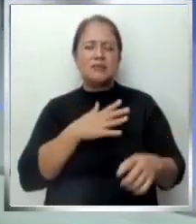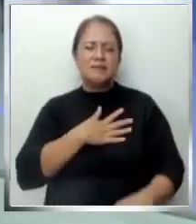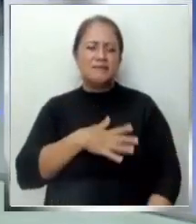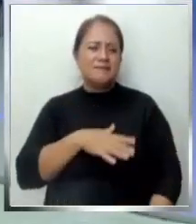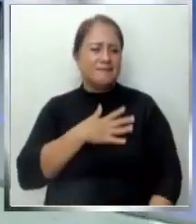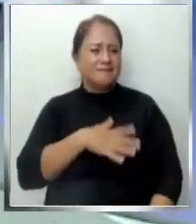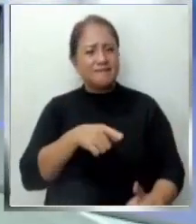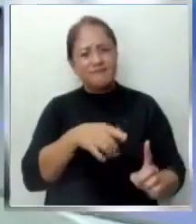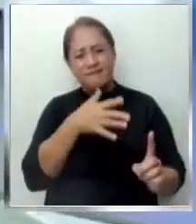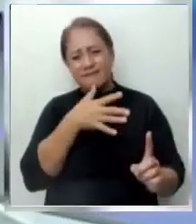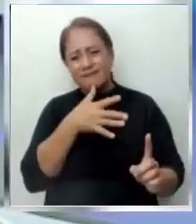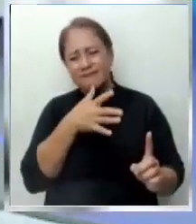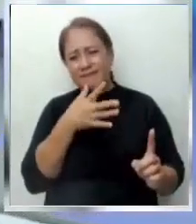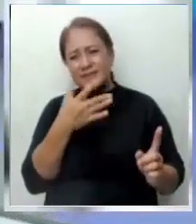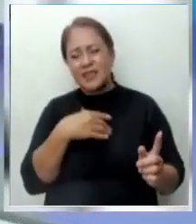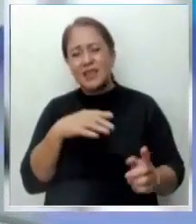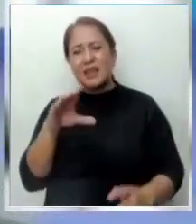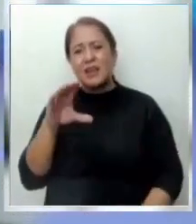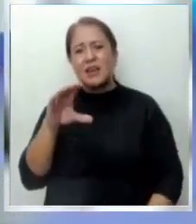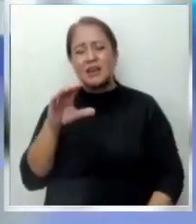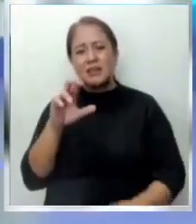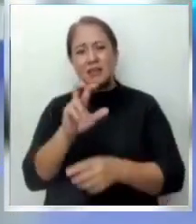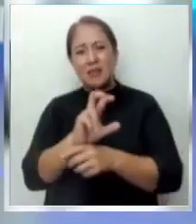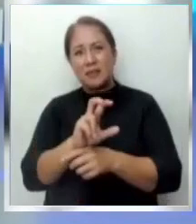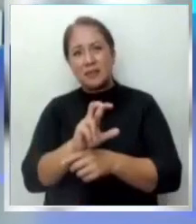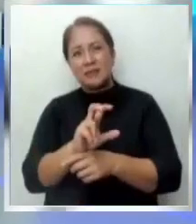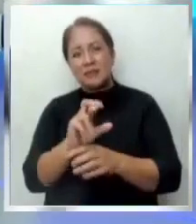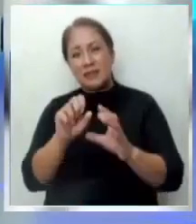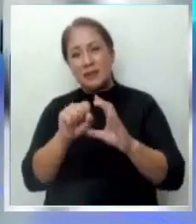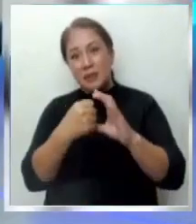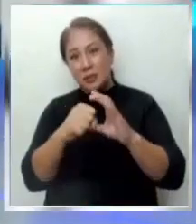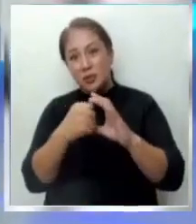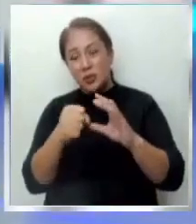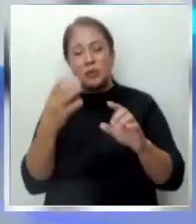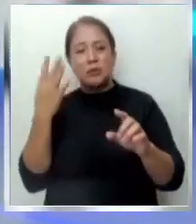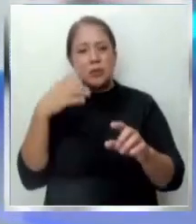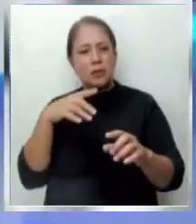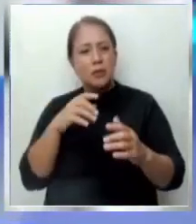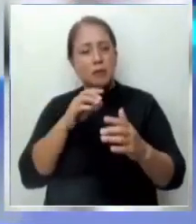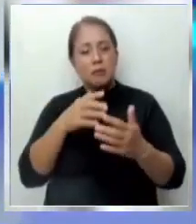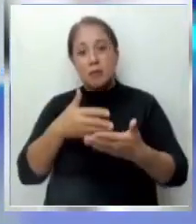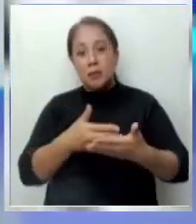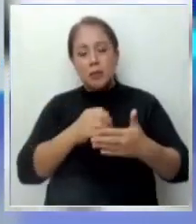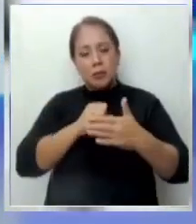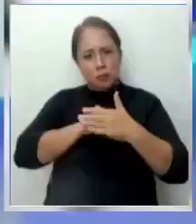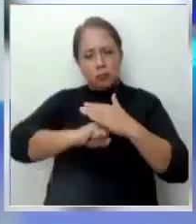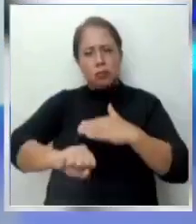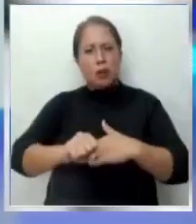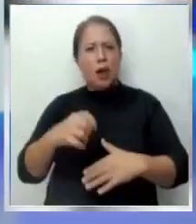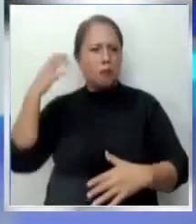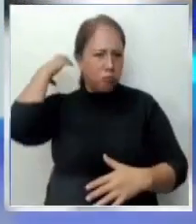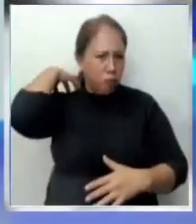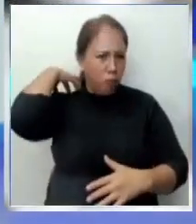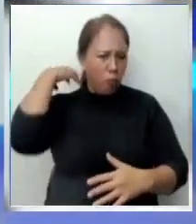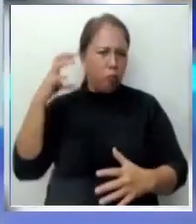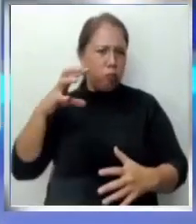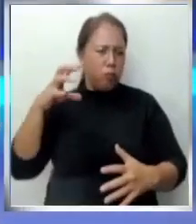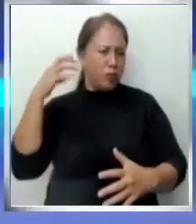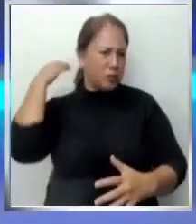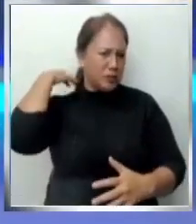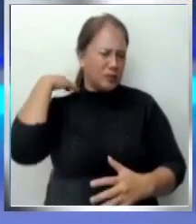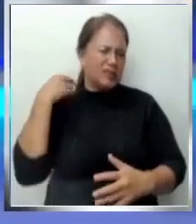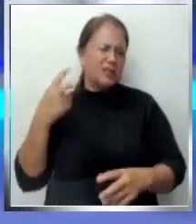ina sa Camarines Sur nang isilang na may bukol sa likod ang kanyang anak. Dahil sa matagal na itong nagpapahirap sa